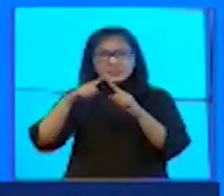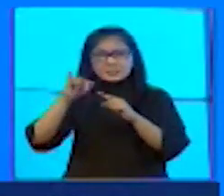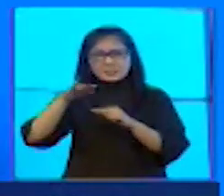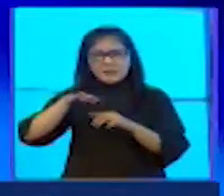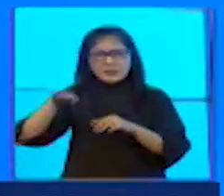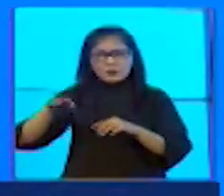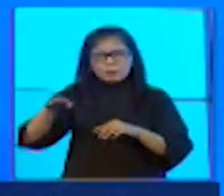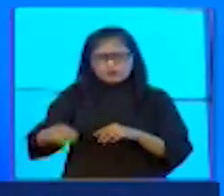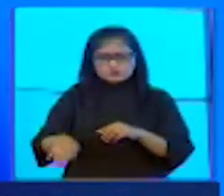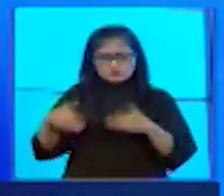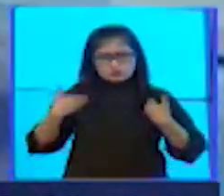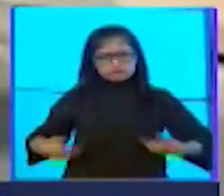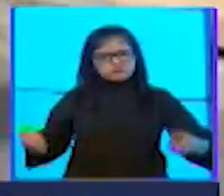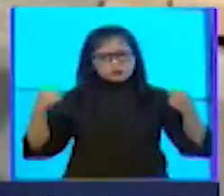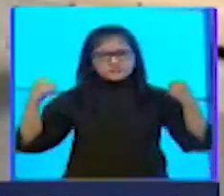sehat.